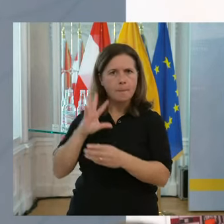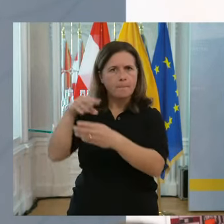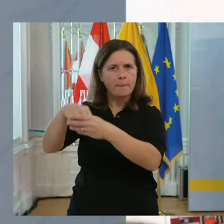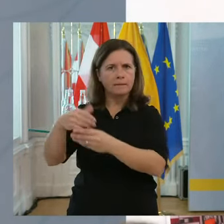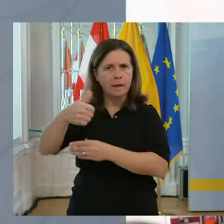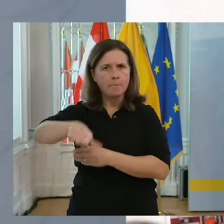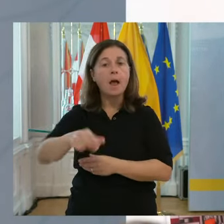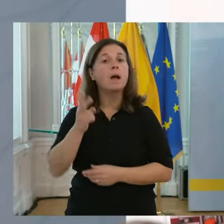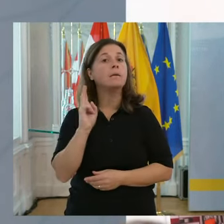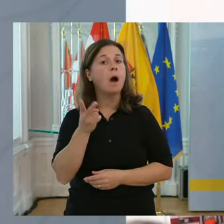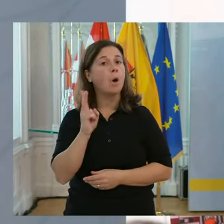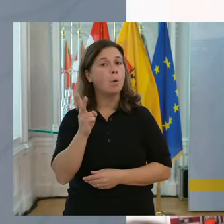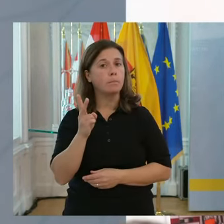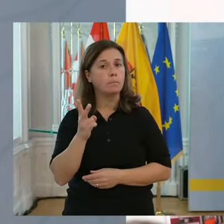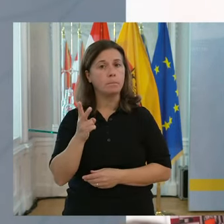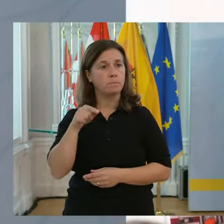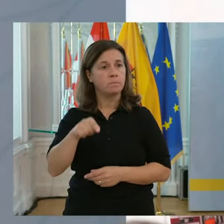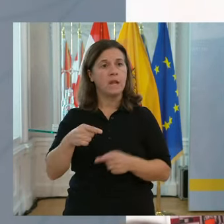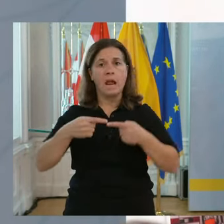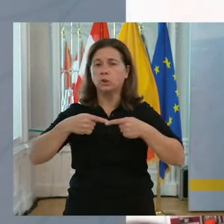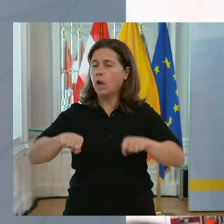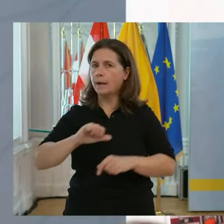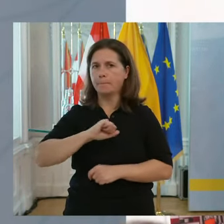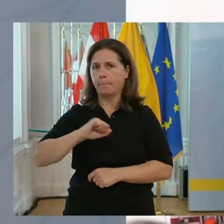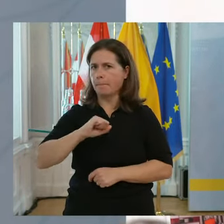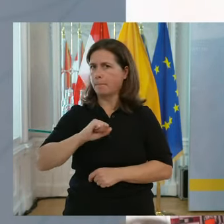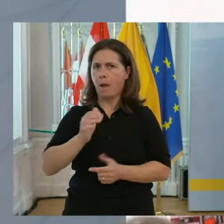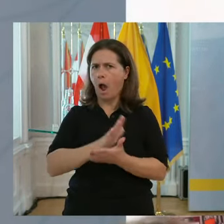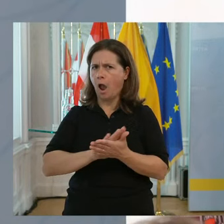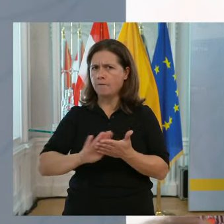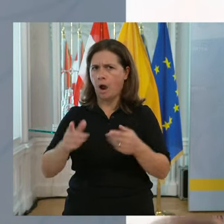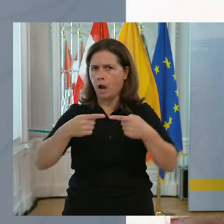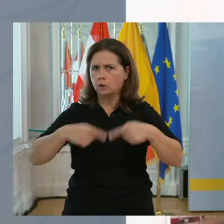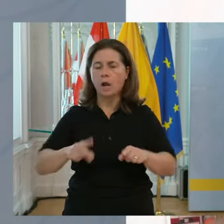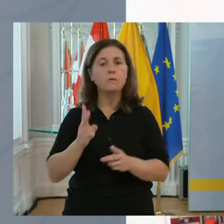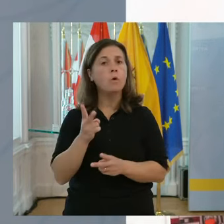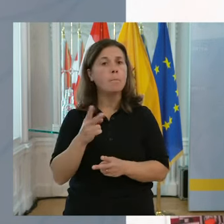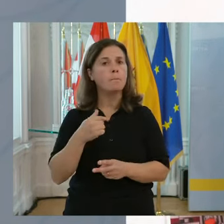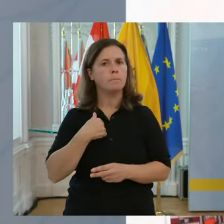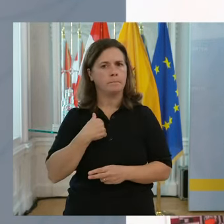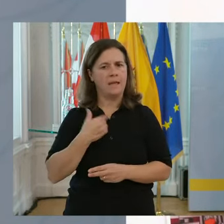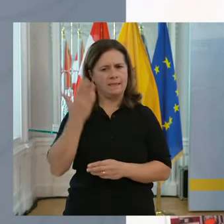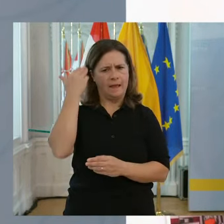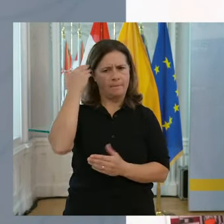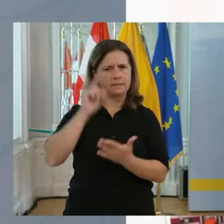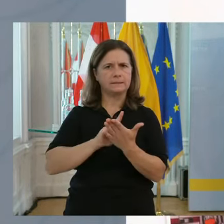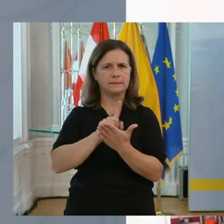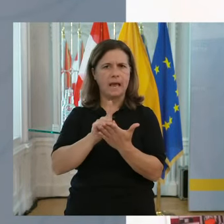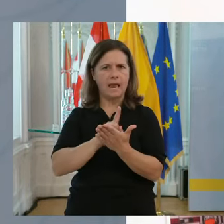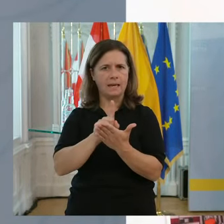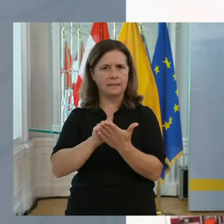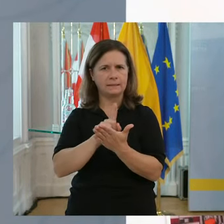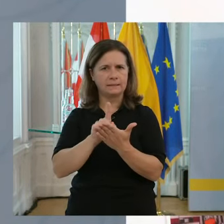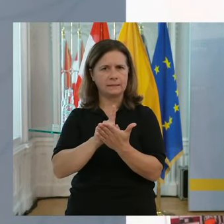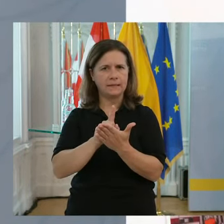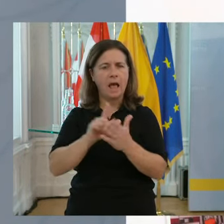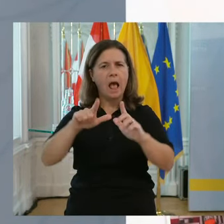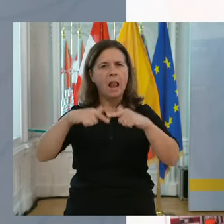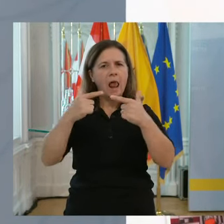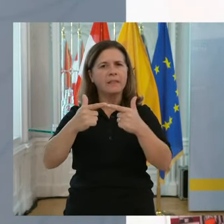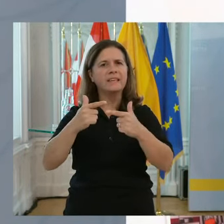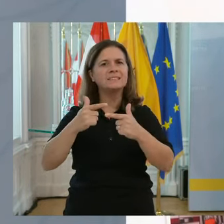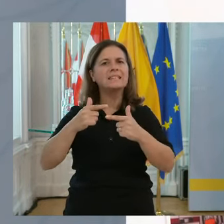warum war dieser Entschluss für uns so einfach? Weil wir gerade zu dieser Zeit den